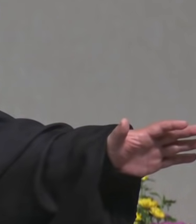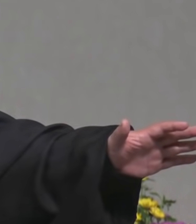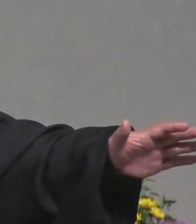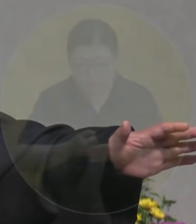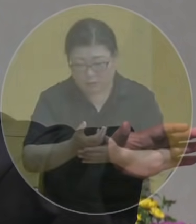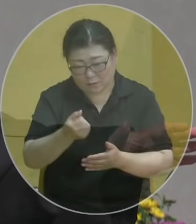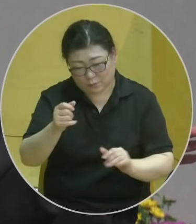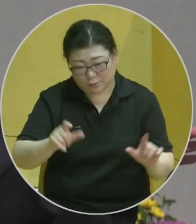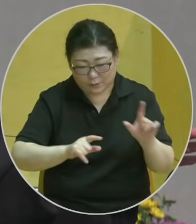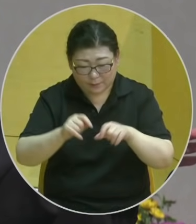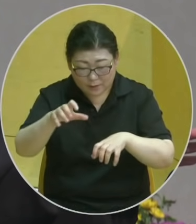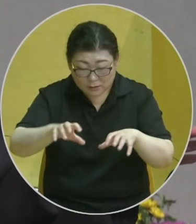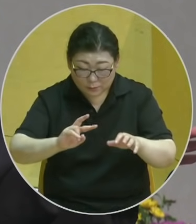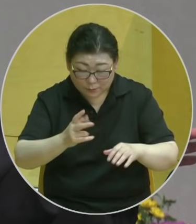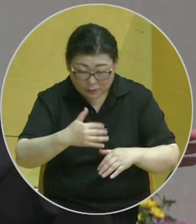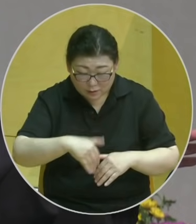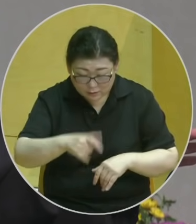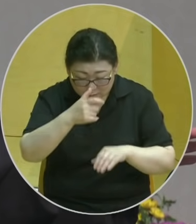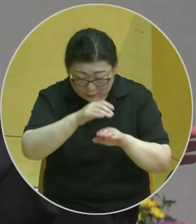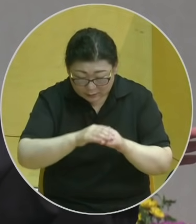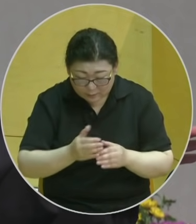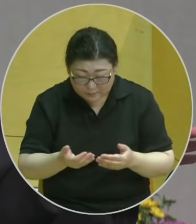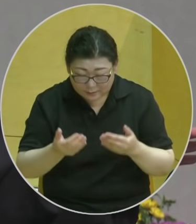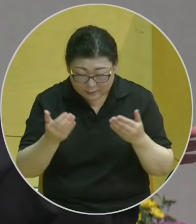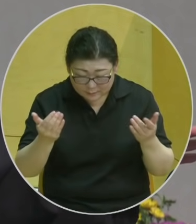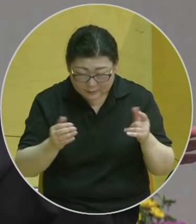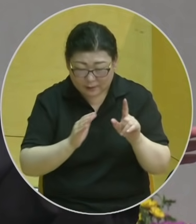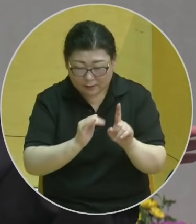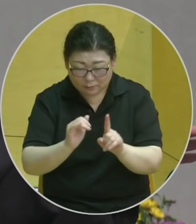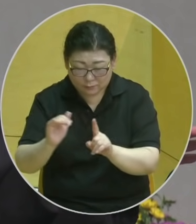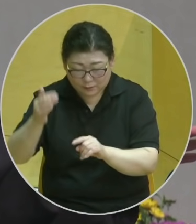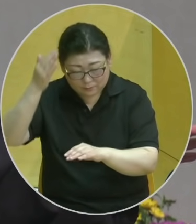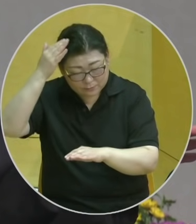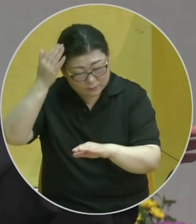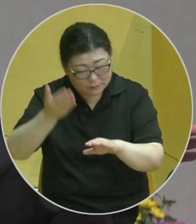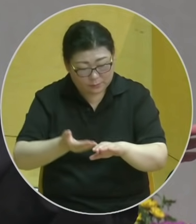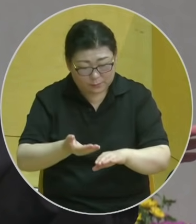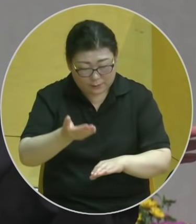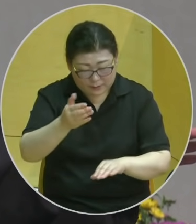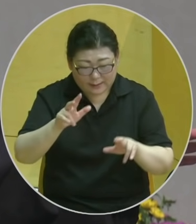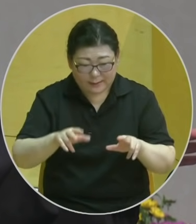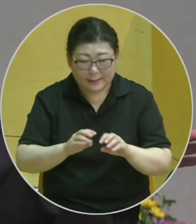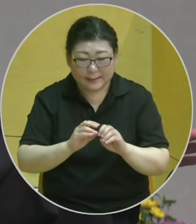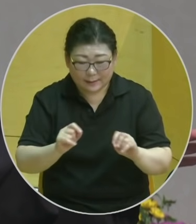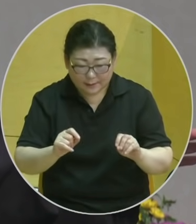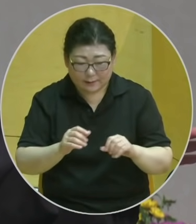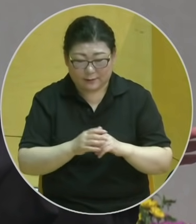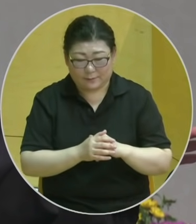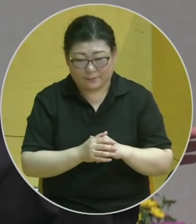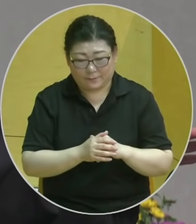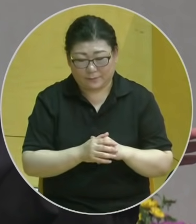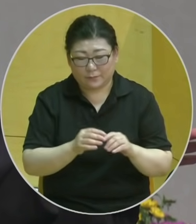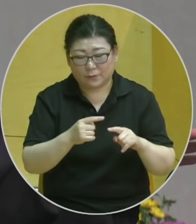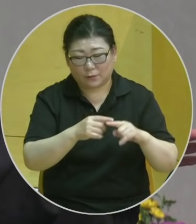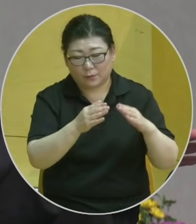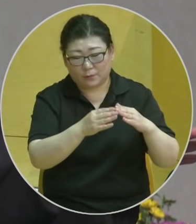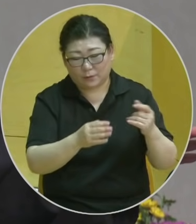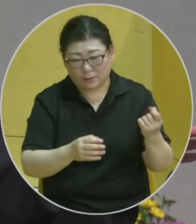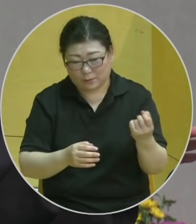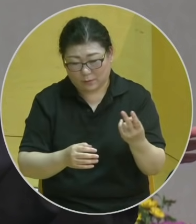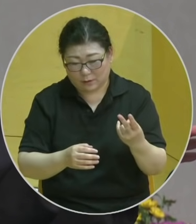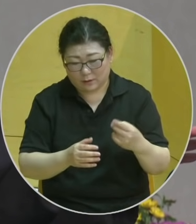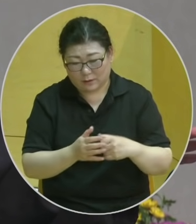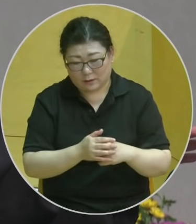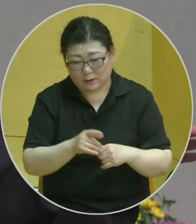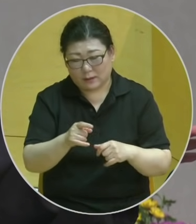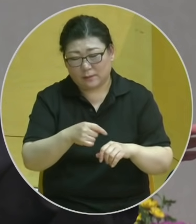삶의 현장으로 돌아가는 예배를 드린 한 분 한 분들 머리머리 위에 이 땅의 교회들과 이